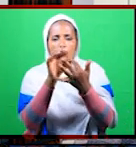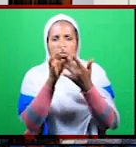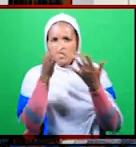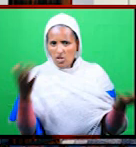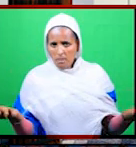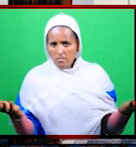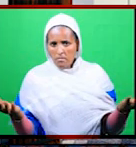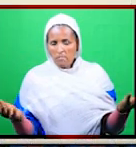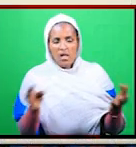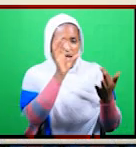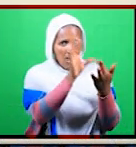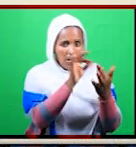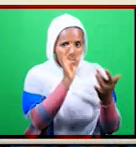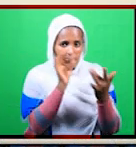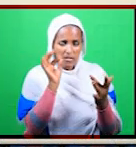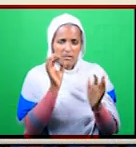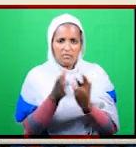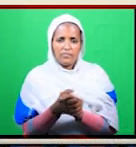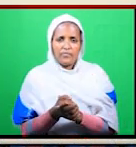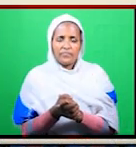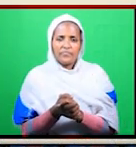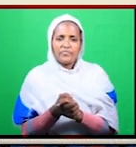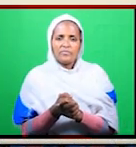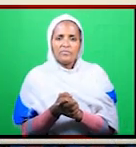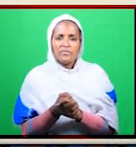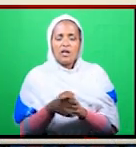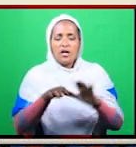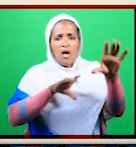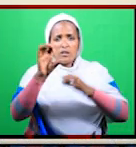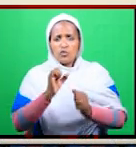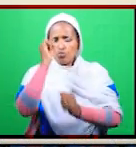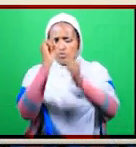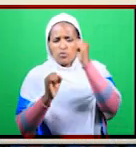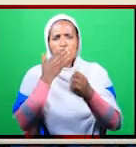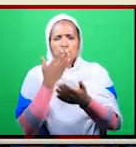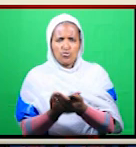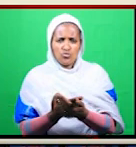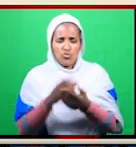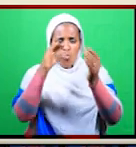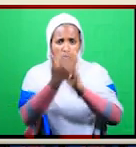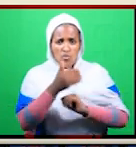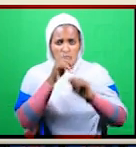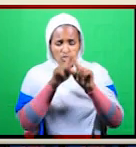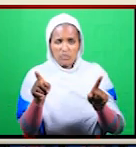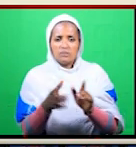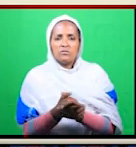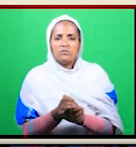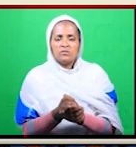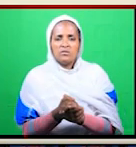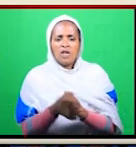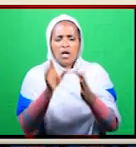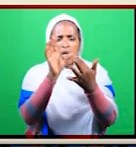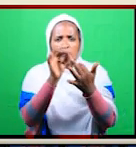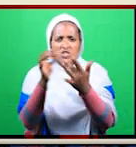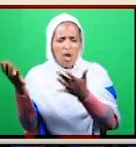ከመልአክ ጋራም መጋባት አይችልም። እንከን የሌለው ሰው እሱ ራሱ እንከን የሌለው መሆን አይችልም። ጉድለት የሌለው መሆን አይችልም። ጉድለት አለው ሁሉም